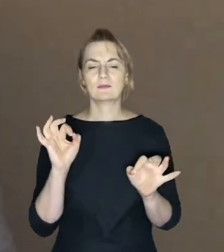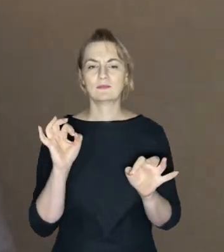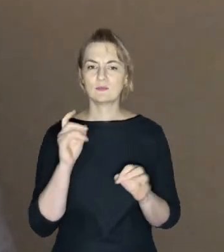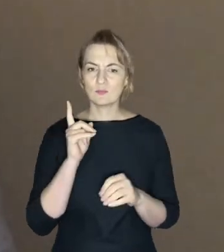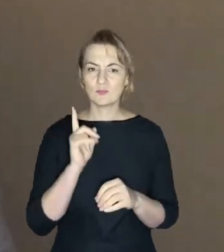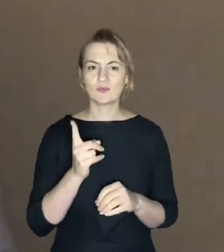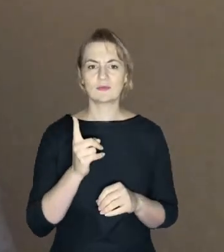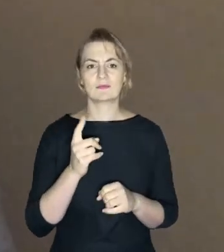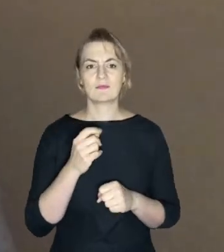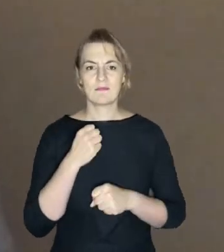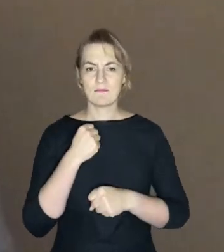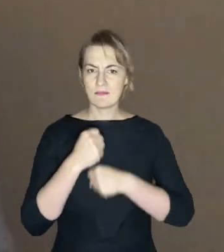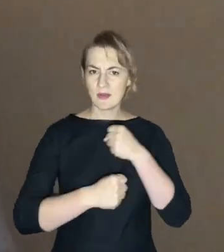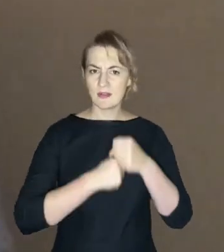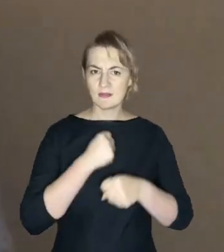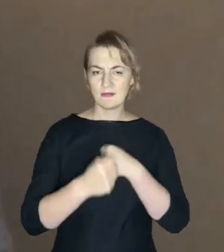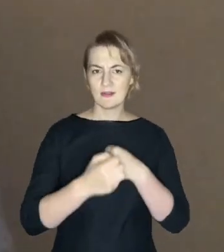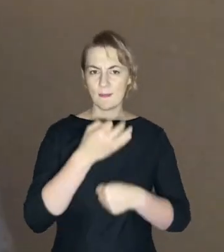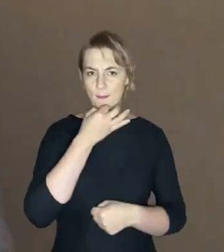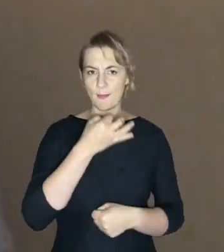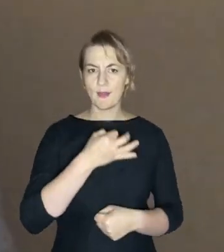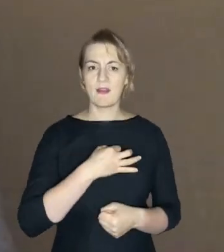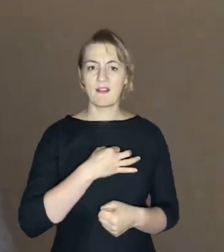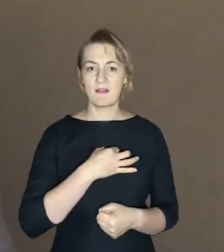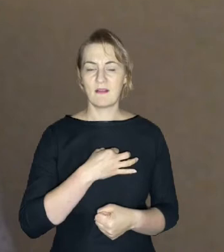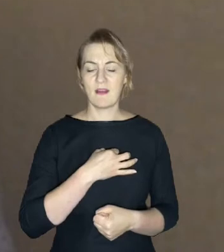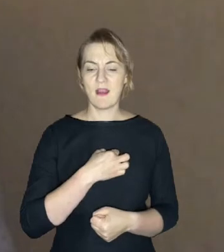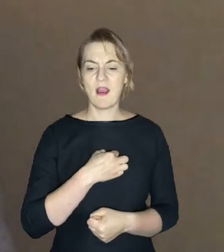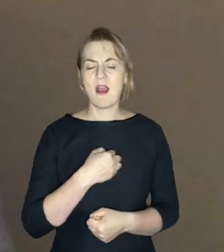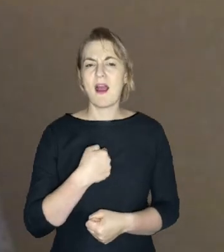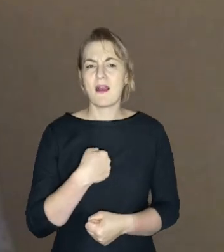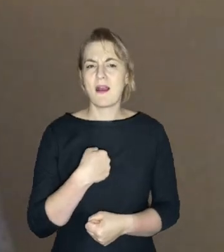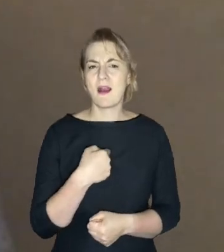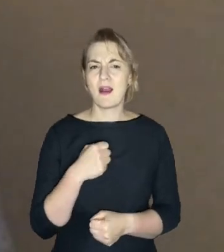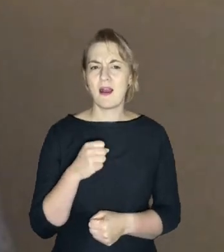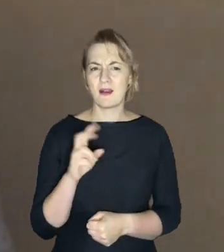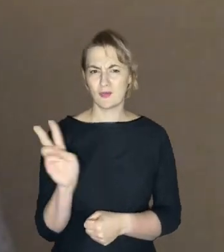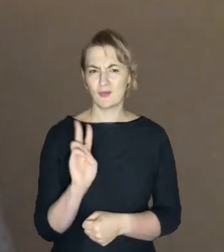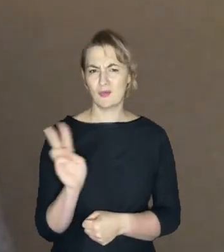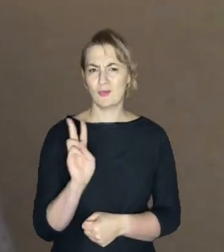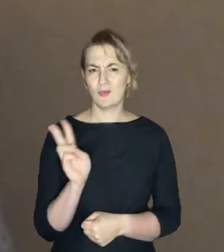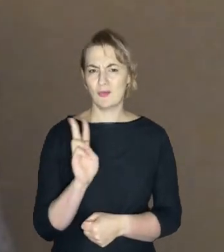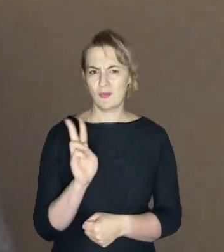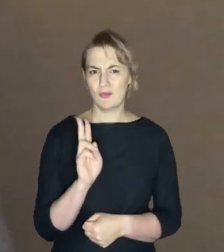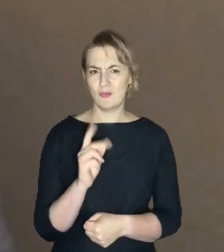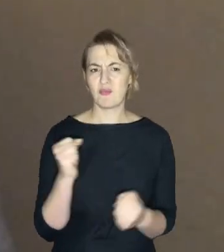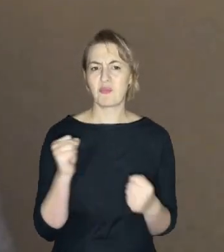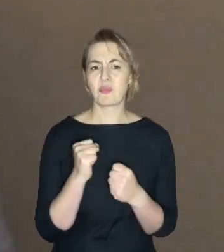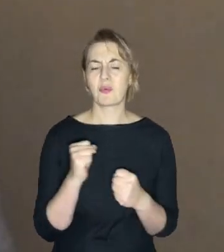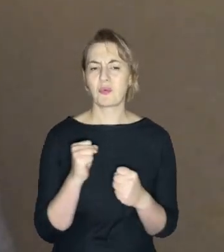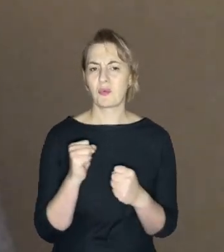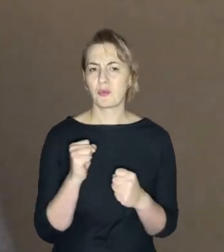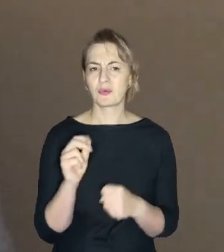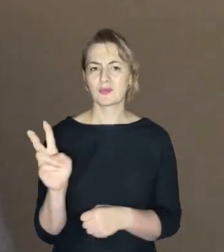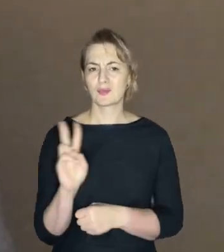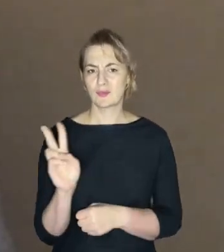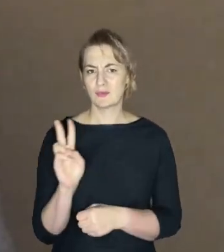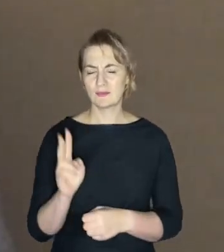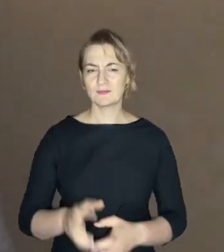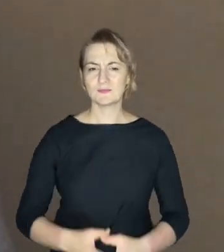rzetelnie pracować nad pytaniem, kto się boi, kto to jest, kto to